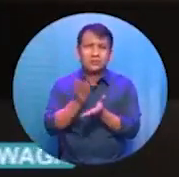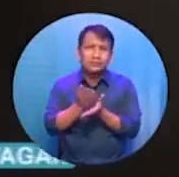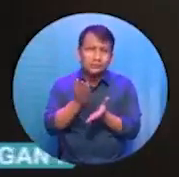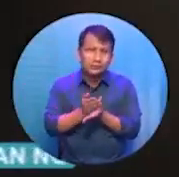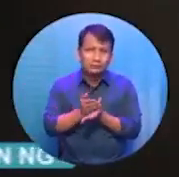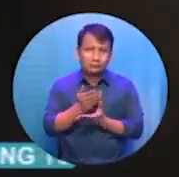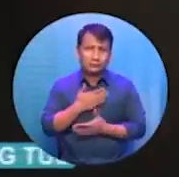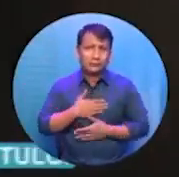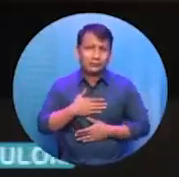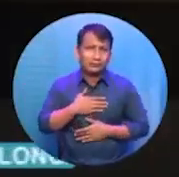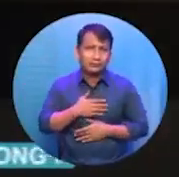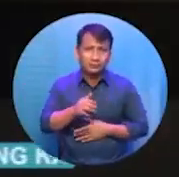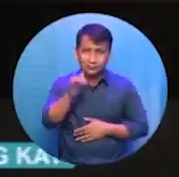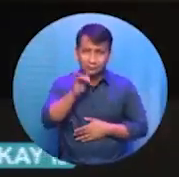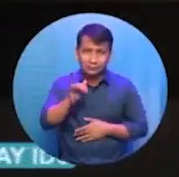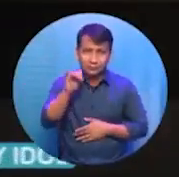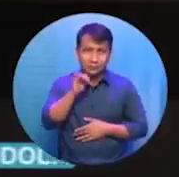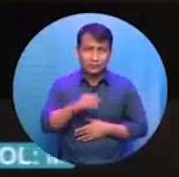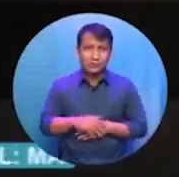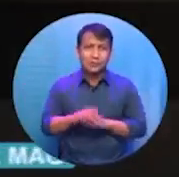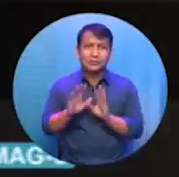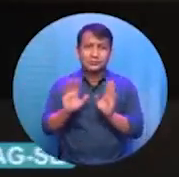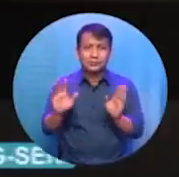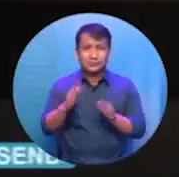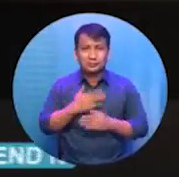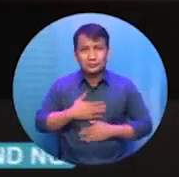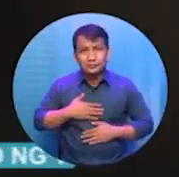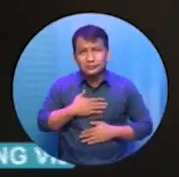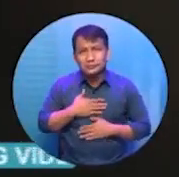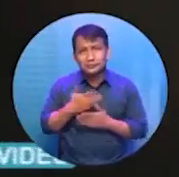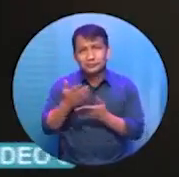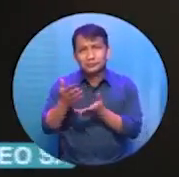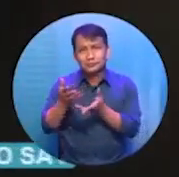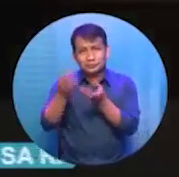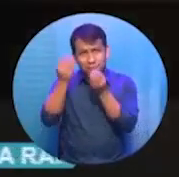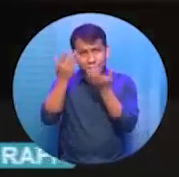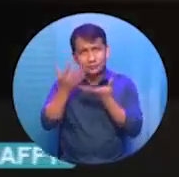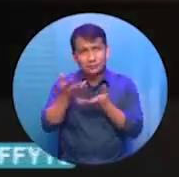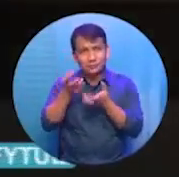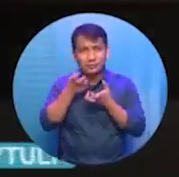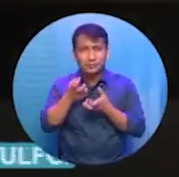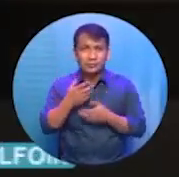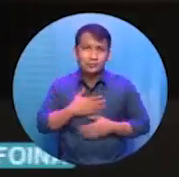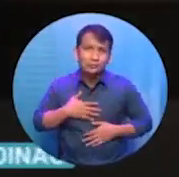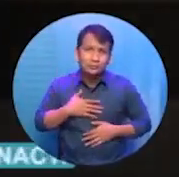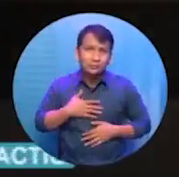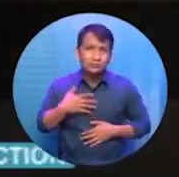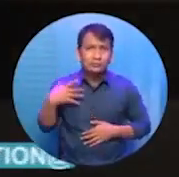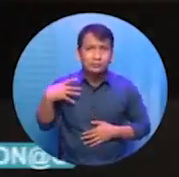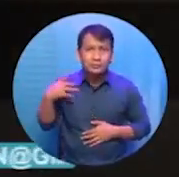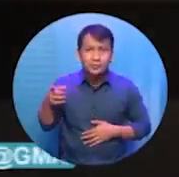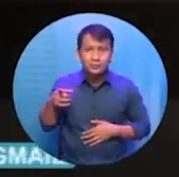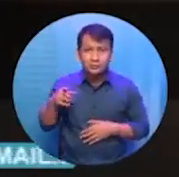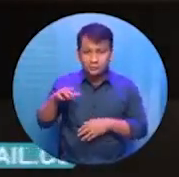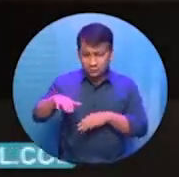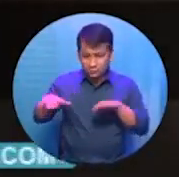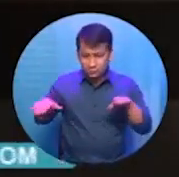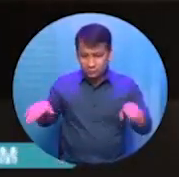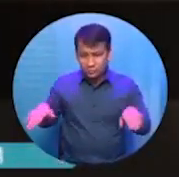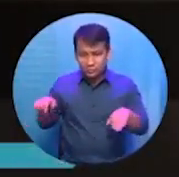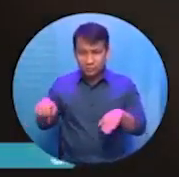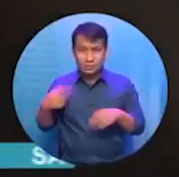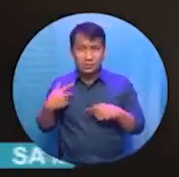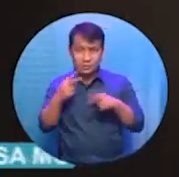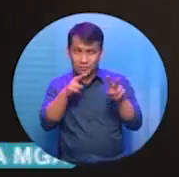mag-inom. Sana naman po pakinggan niyo ako. Inaantay kayo ng dalawang kapatid na maliit na